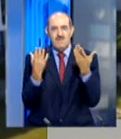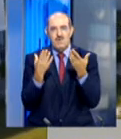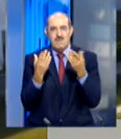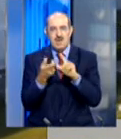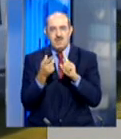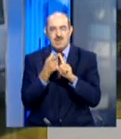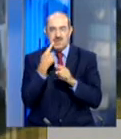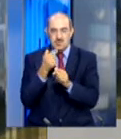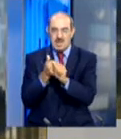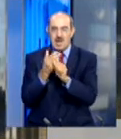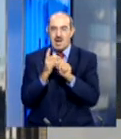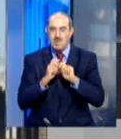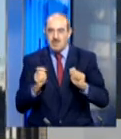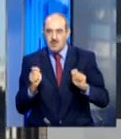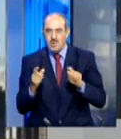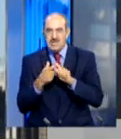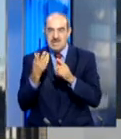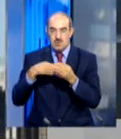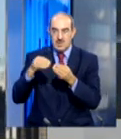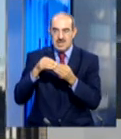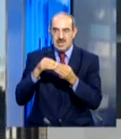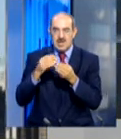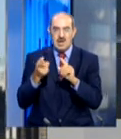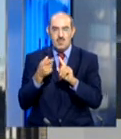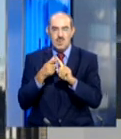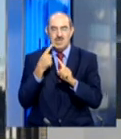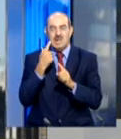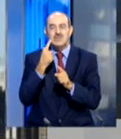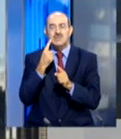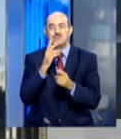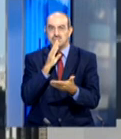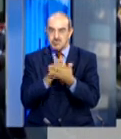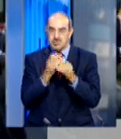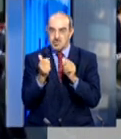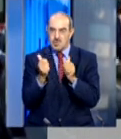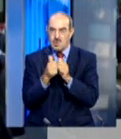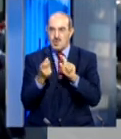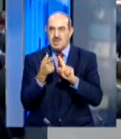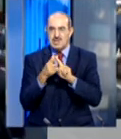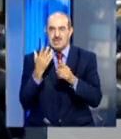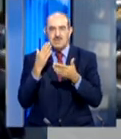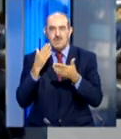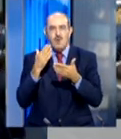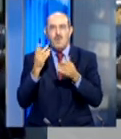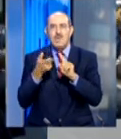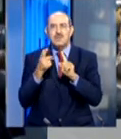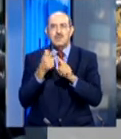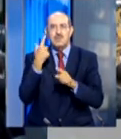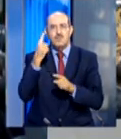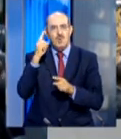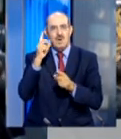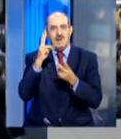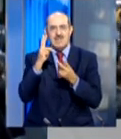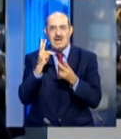الأمن والاستقرار، بالإضافة إلى نصرة القضايا العادلة في العالم. مبادئ ترسخت بعد ذلك لتصبح